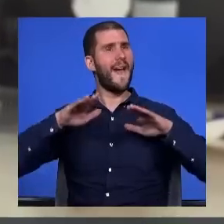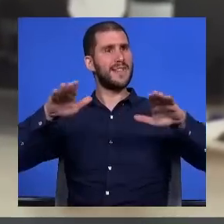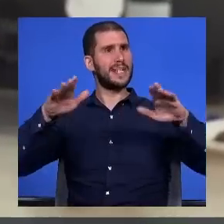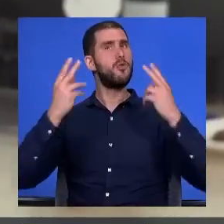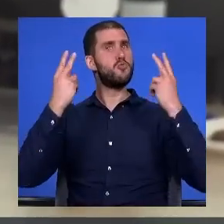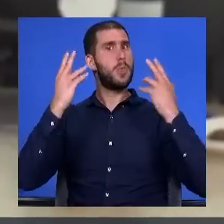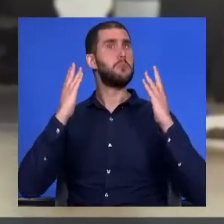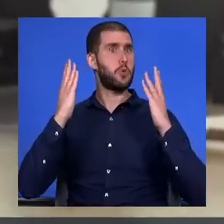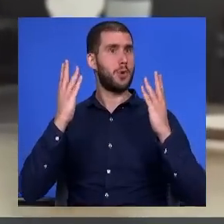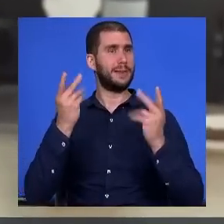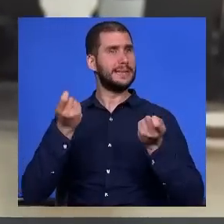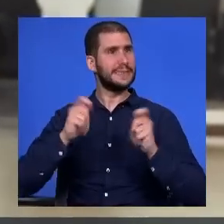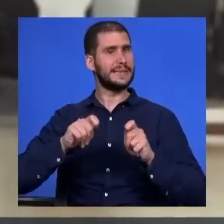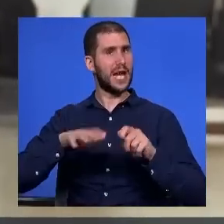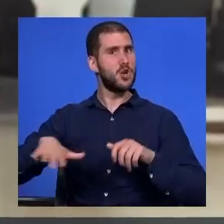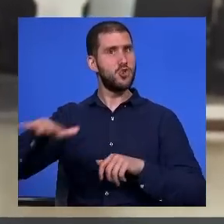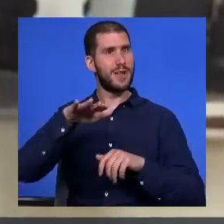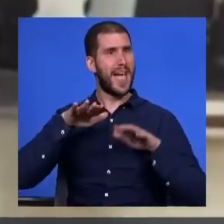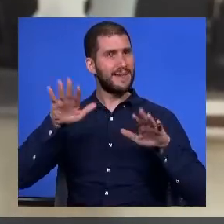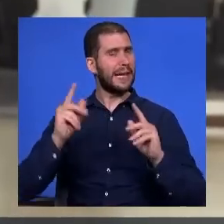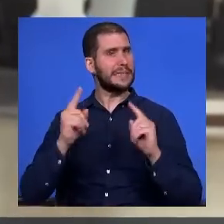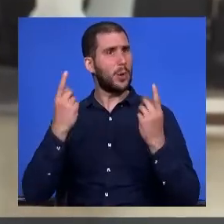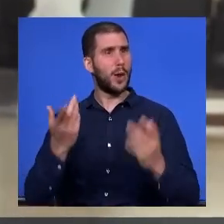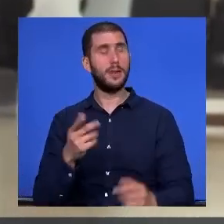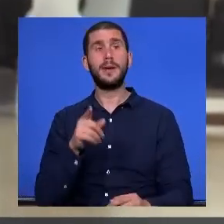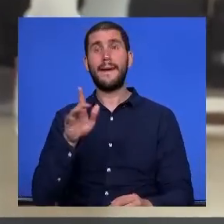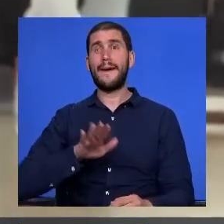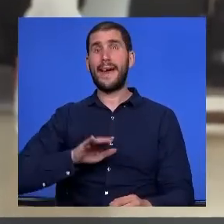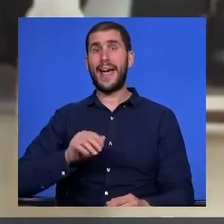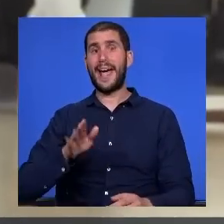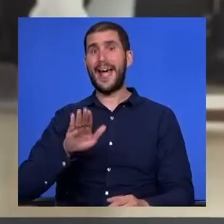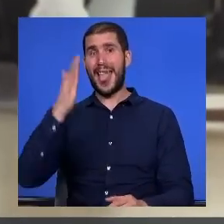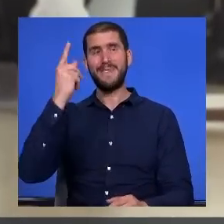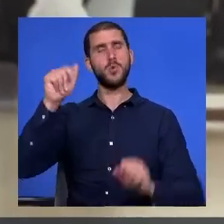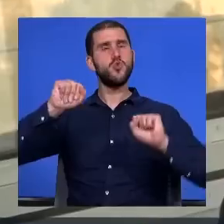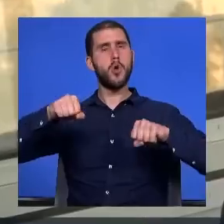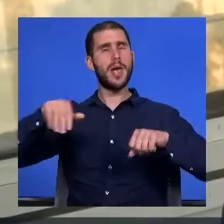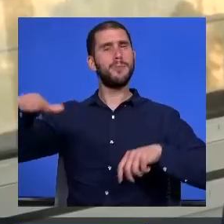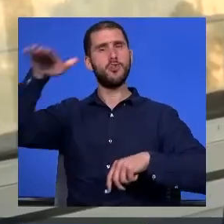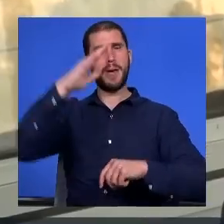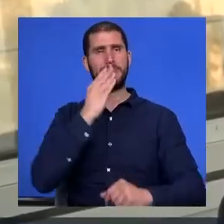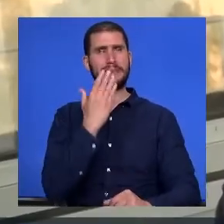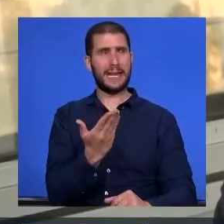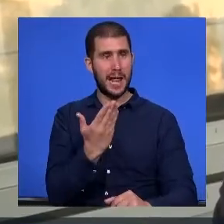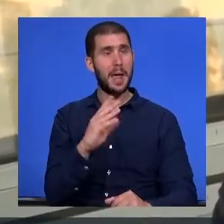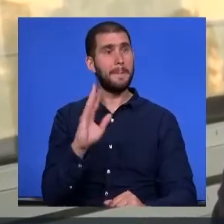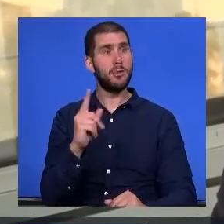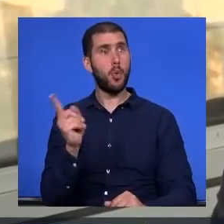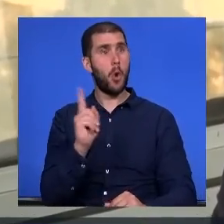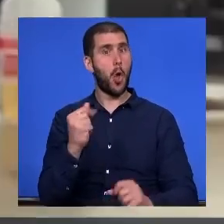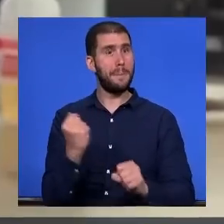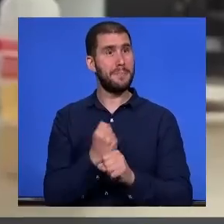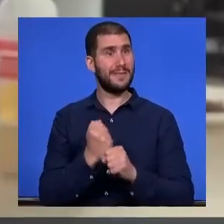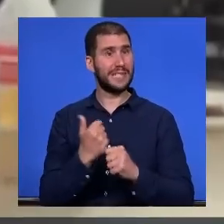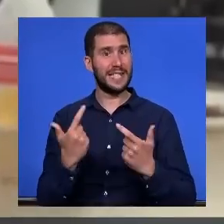משמעותי מאוד, סגירה של שטח אווירי, איך זה קורה בעצם? בעצם חיל האוויר הוא מי ששולט בשמיים של מדינת ישראל. כל מה שהוא לא מבצעי